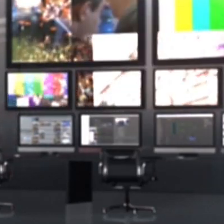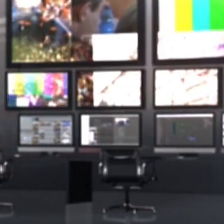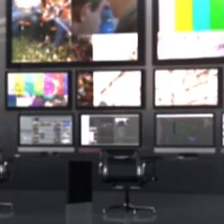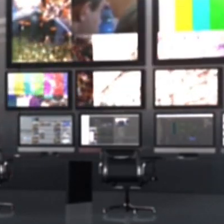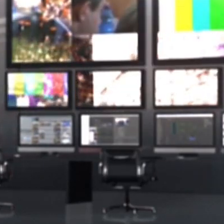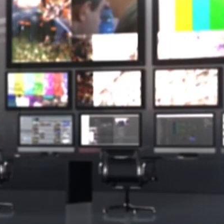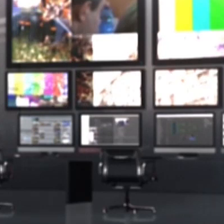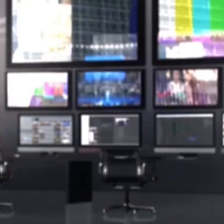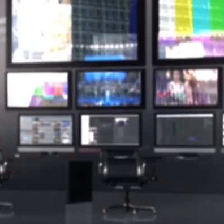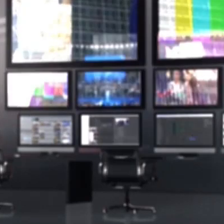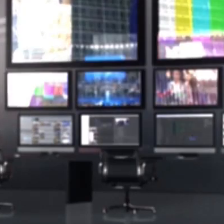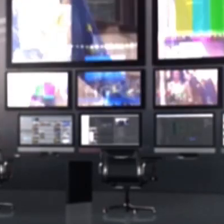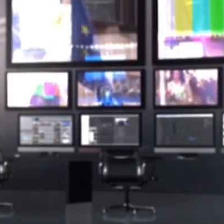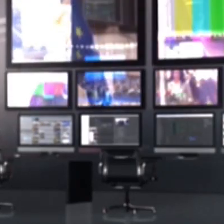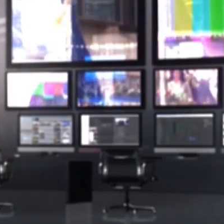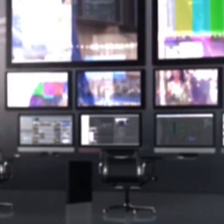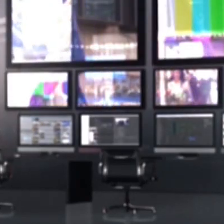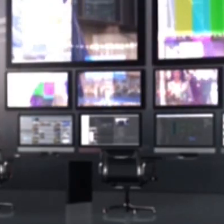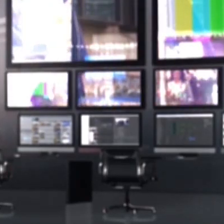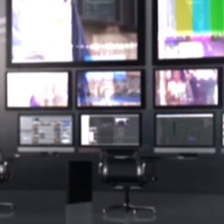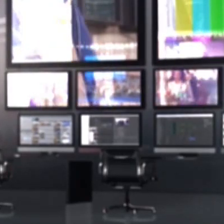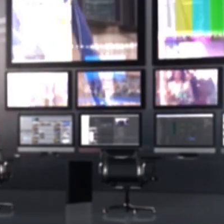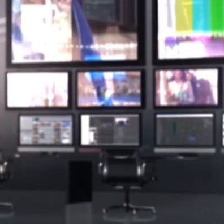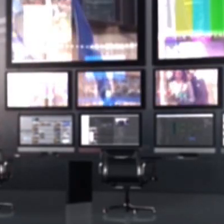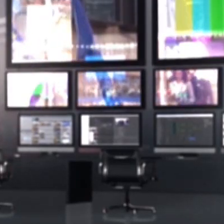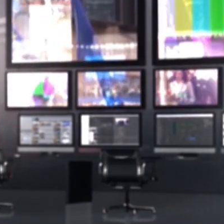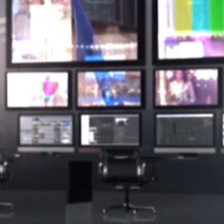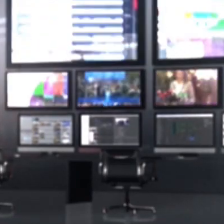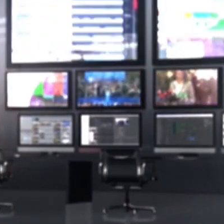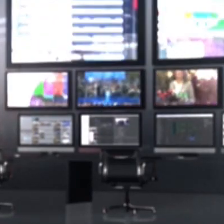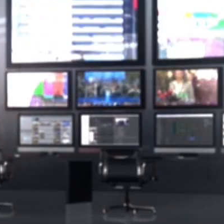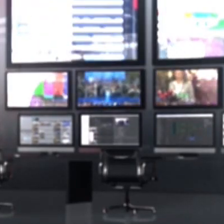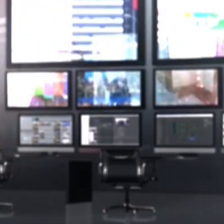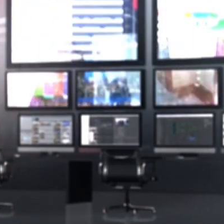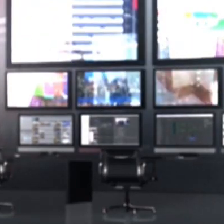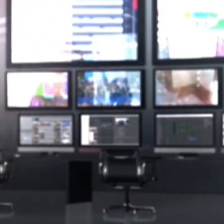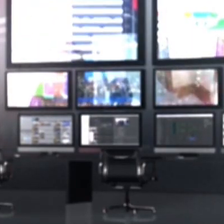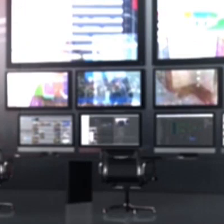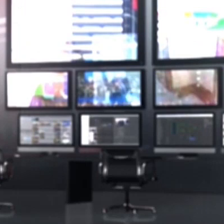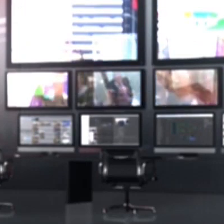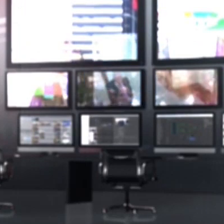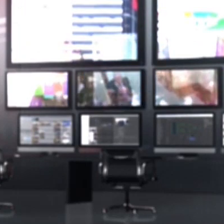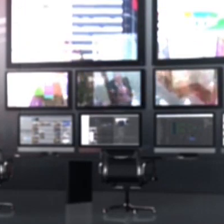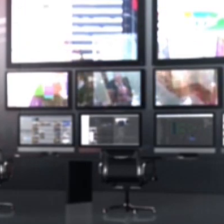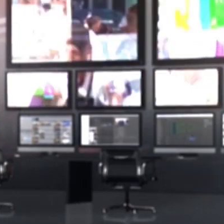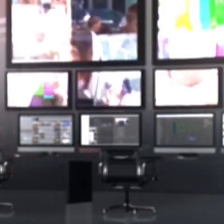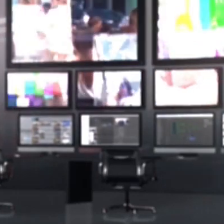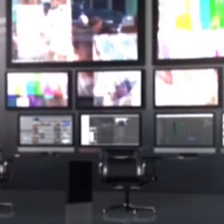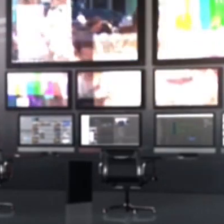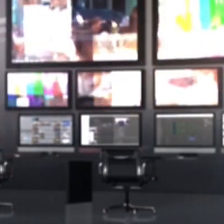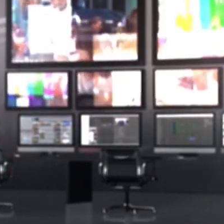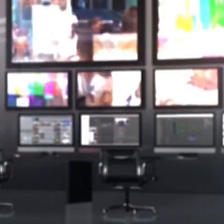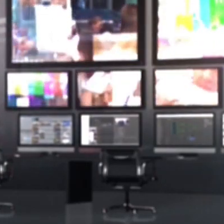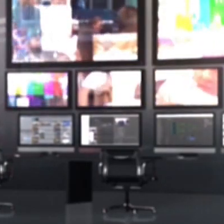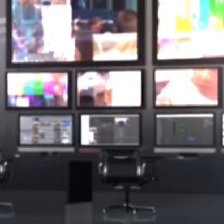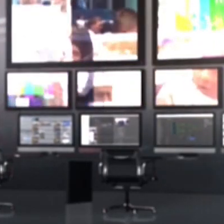3 në Kruj dhe 1 në Durrës, Shkodër, Kamës dhe Mallakastër. Janë testuar 45 personel shëndetësor, nga të cilët kanë rezultuar